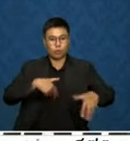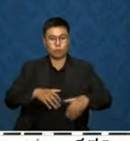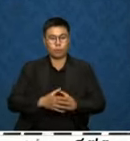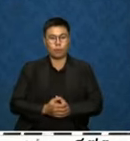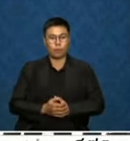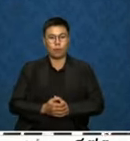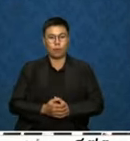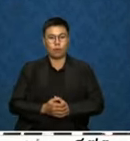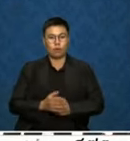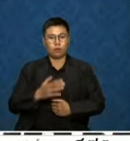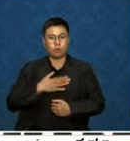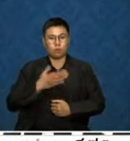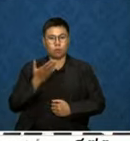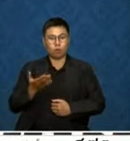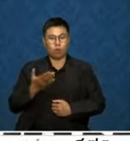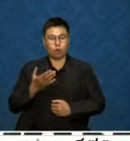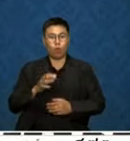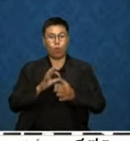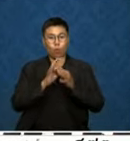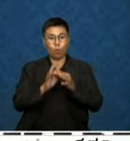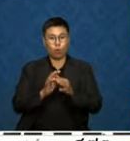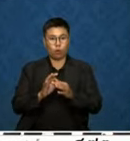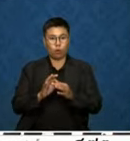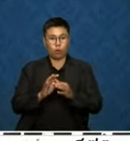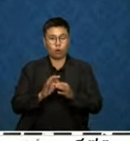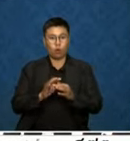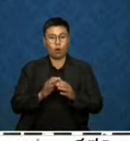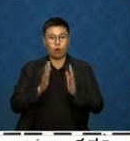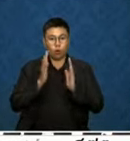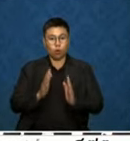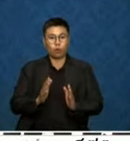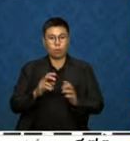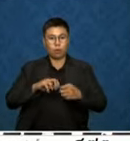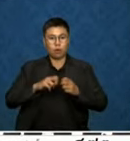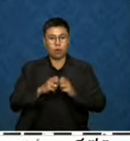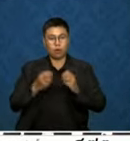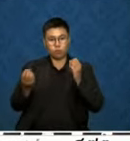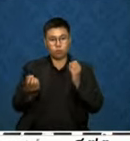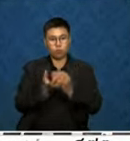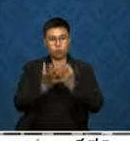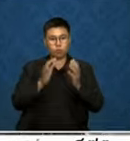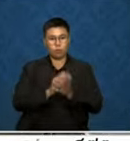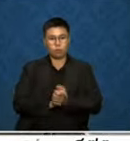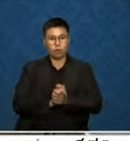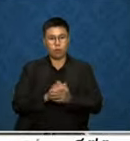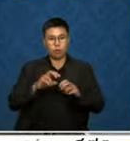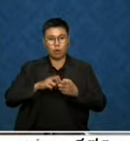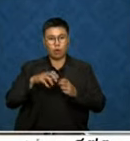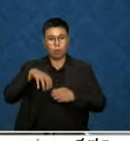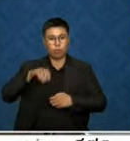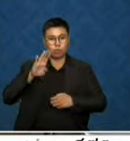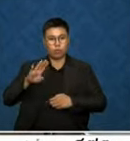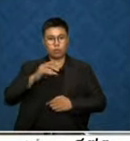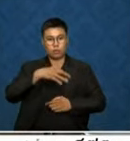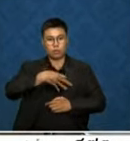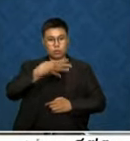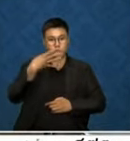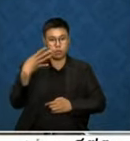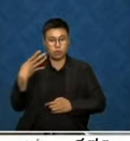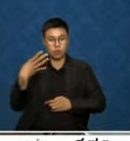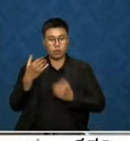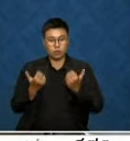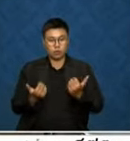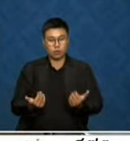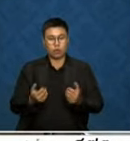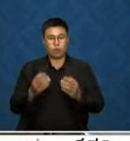ก่อนอื่นผมต้องขอแสดงความห่วงใยกับผู้ที่ได้รับผลกระทบจากกรณีดีไอคอนด้วยครับวันนี้ครับสังคม